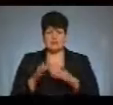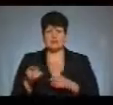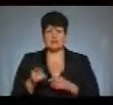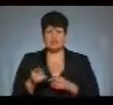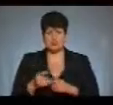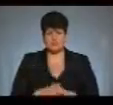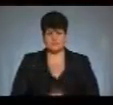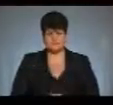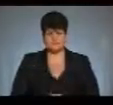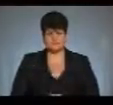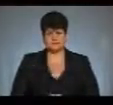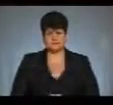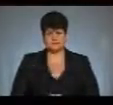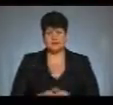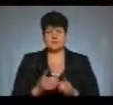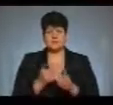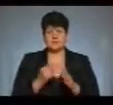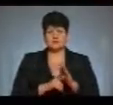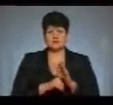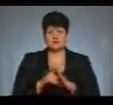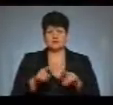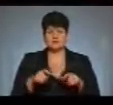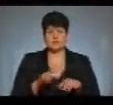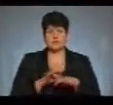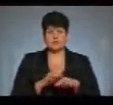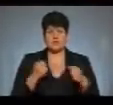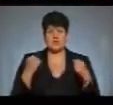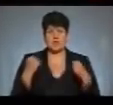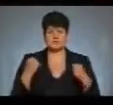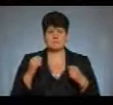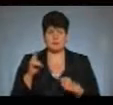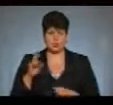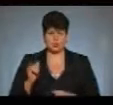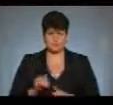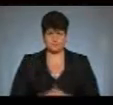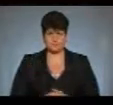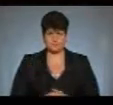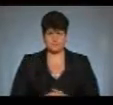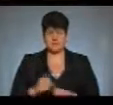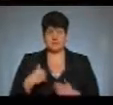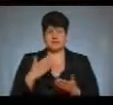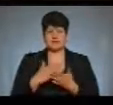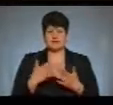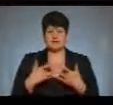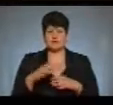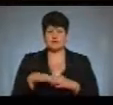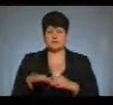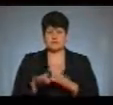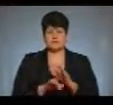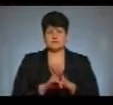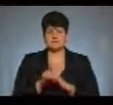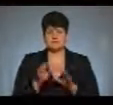Тернополі. Перед стартом забігу проводять розминку. Ми знаходимося на театральному майдані. На старті